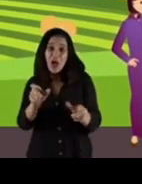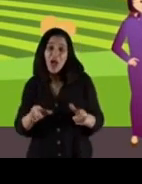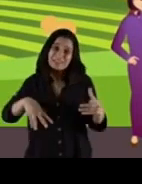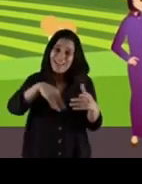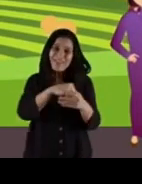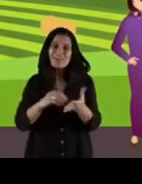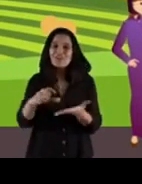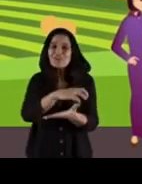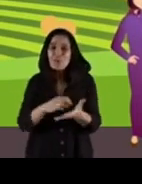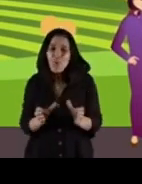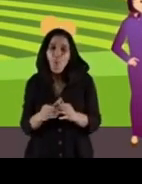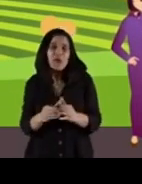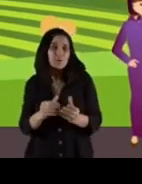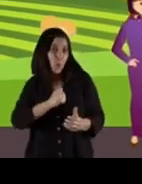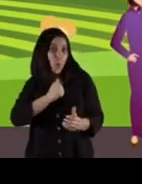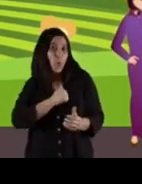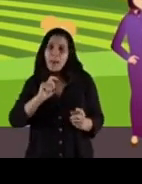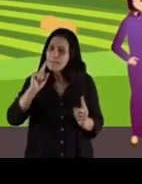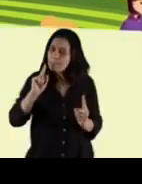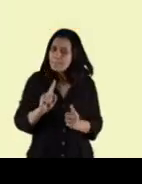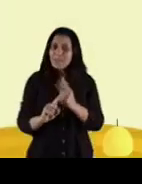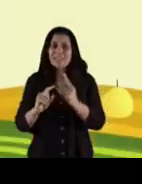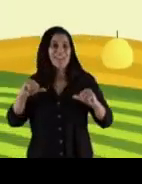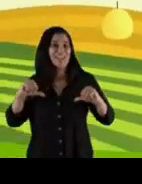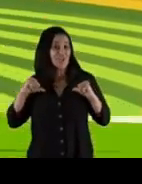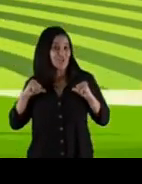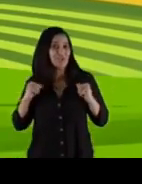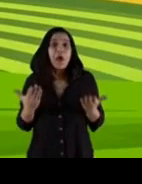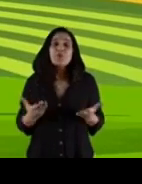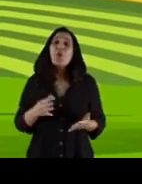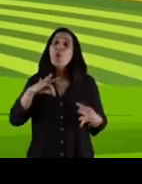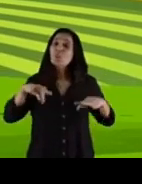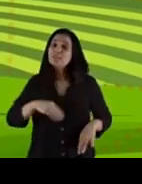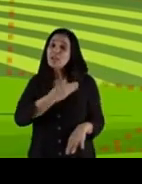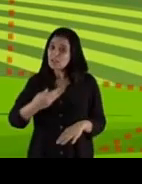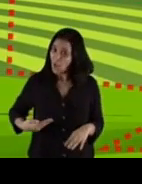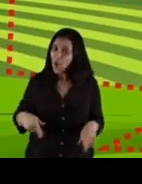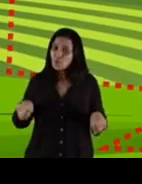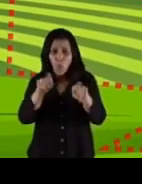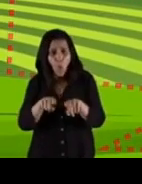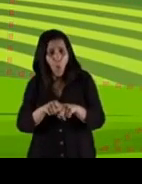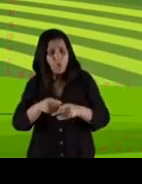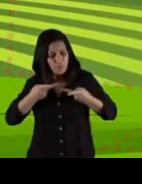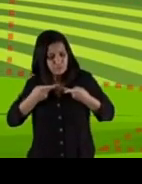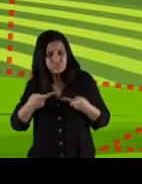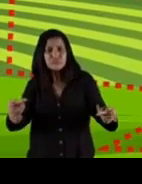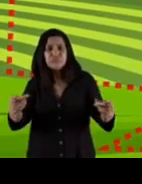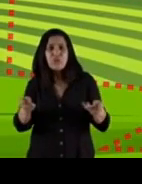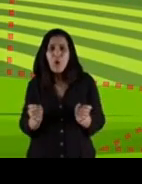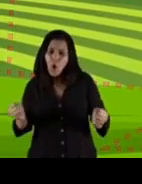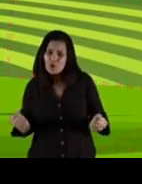الجماعات السلاليه والخواص خاصه الشباب فيهم انك تعمل وزاره الداخليه كذلك الا تنزيل ملك الاراضي